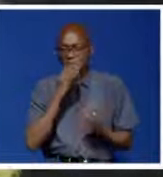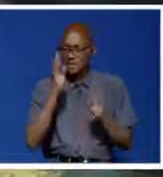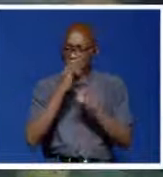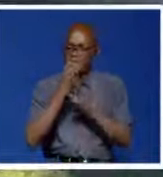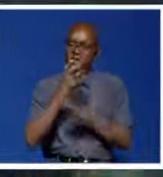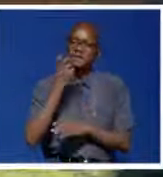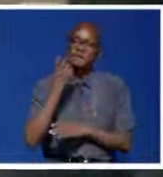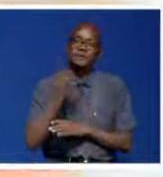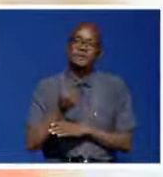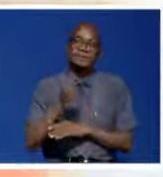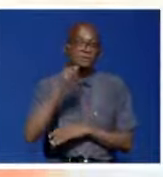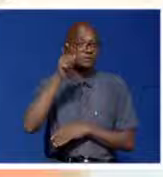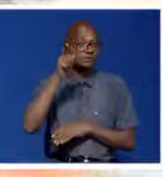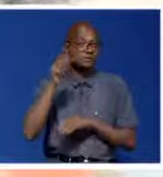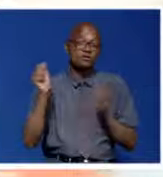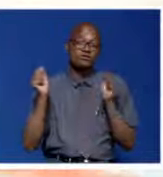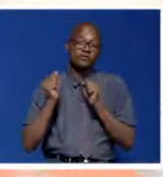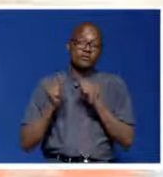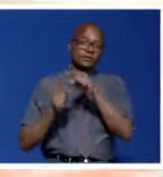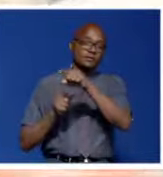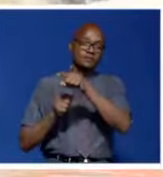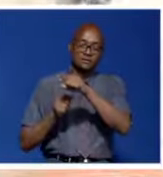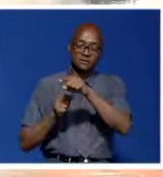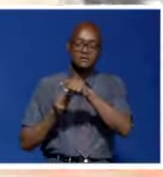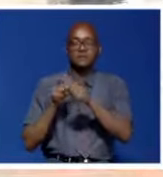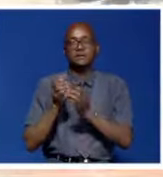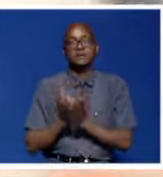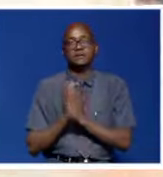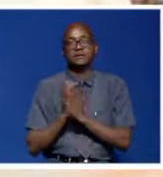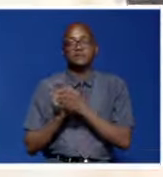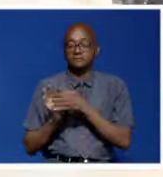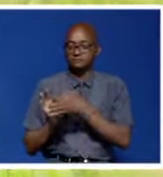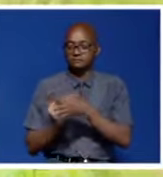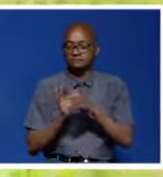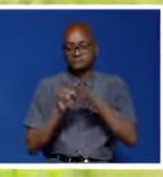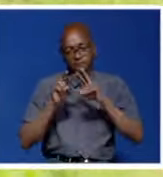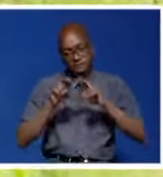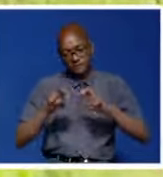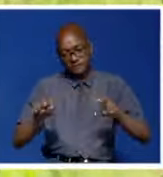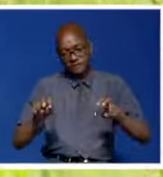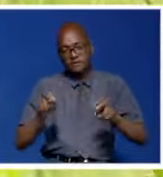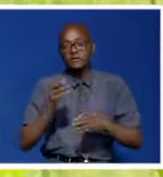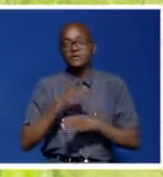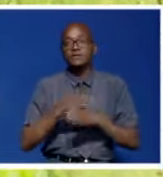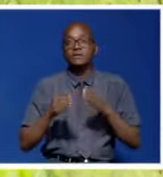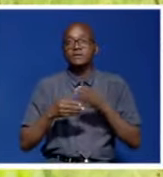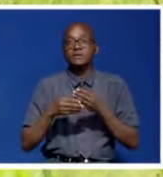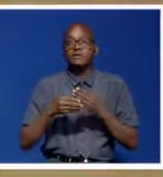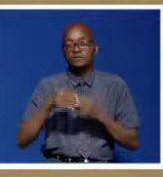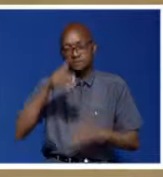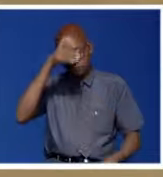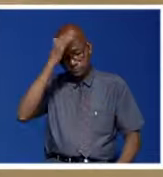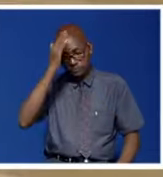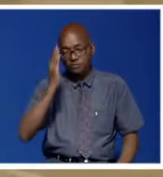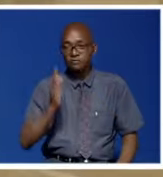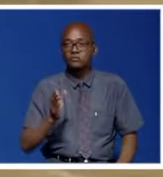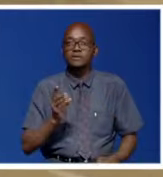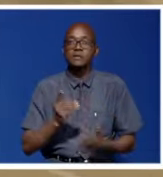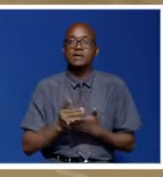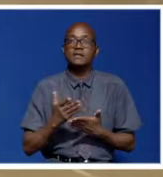inazidi kuwa mbaya huko Rufiji, ndipo miongoni mwa wadau walioshiriki kwenye utafiti wa ujenzi huo, Chuo Kikuu cha Dar es